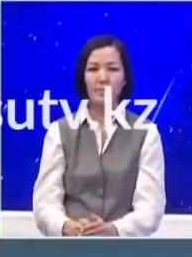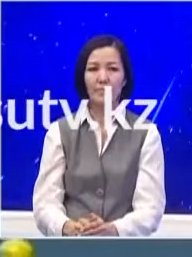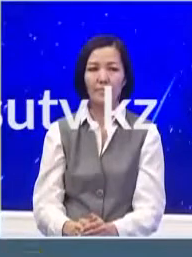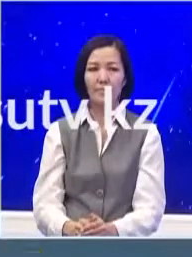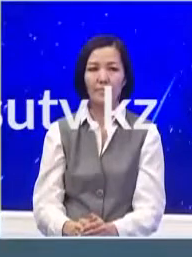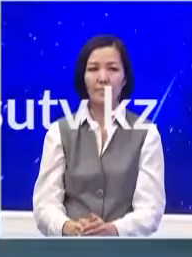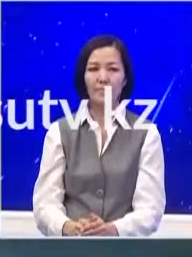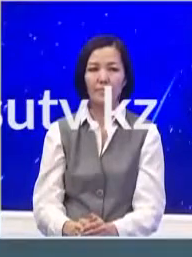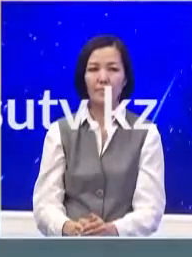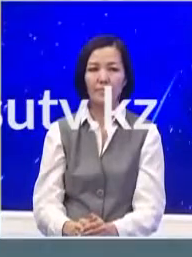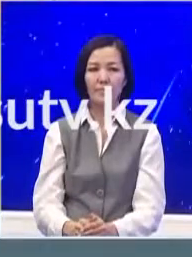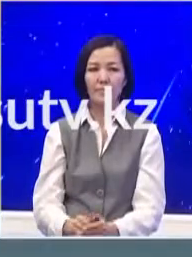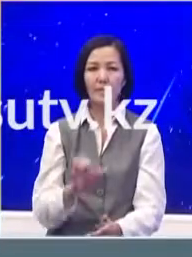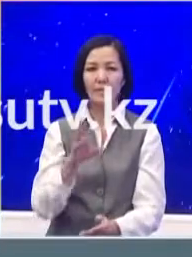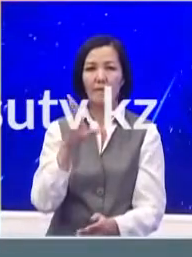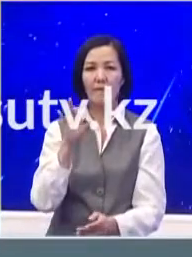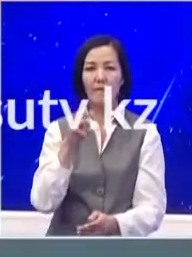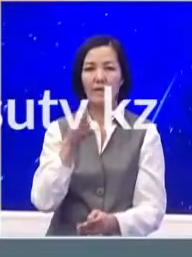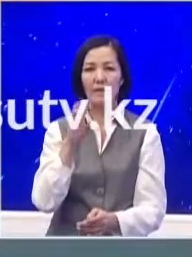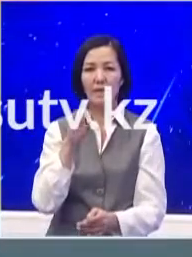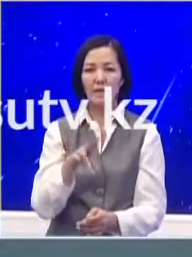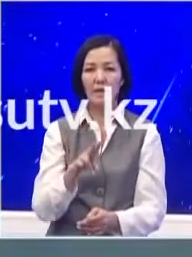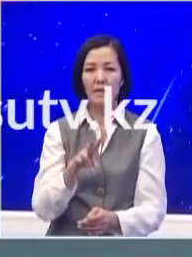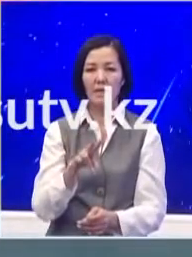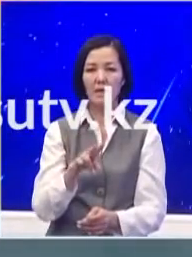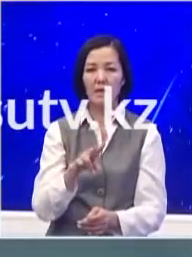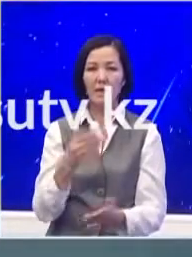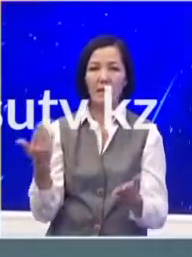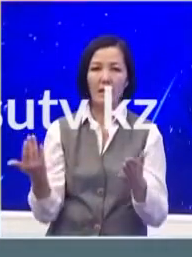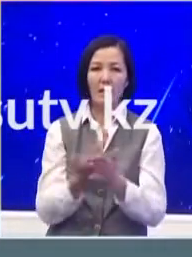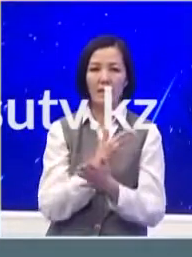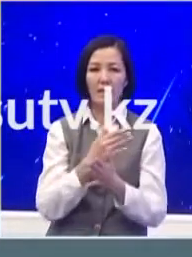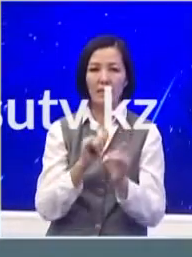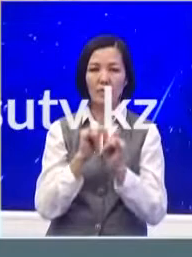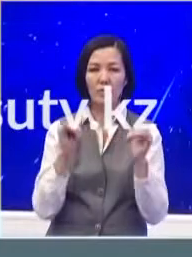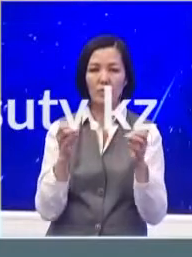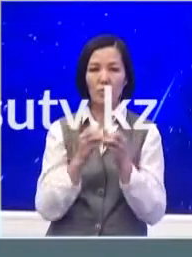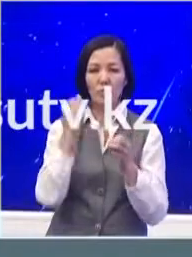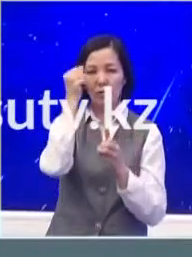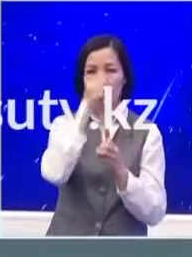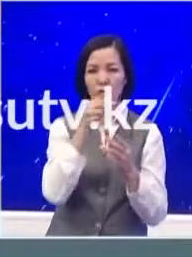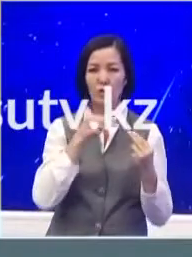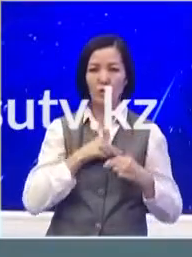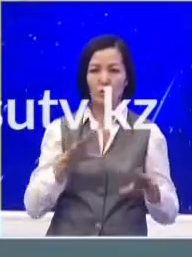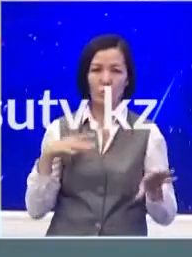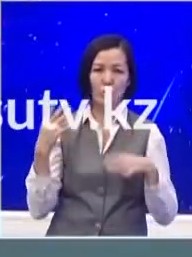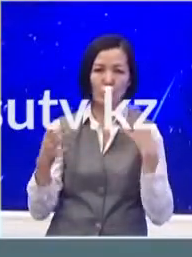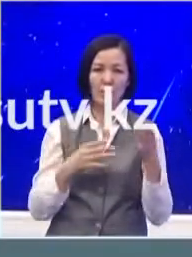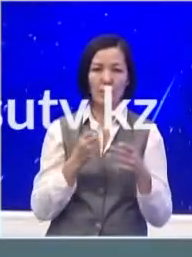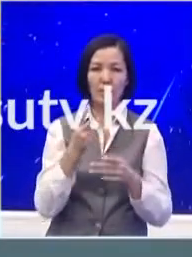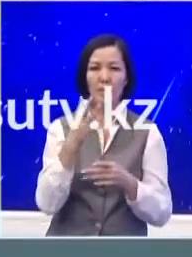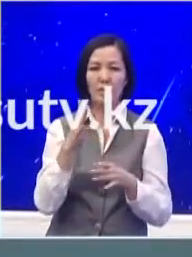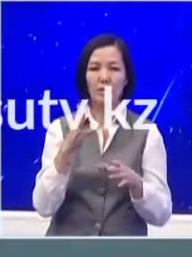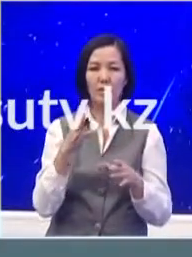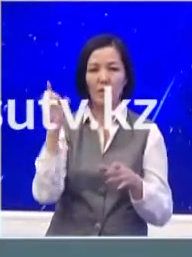Светлана Усованың жасы 21-де, байдаркада және каноэде есумен 10 жылдан бері кәсіби айналысады. Еліміздің бірнеше мәрте чемпионы,